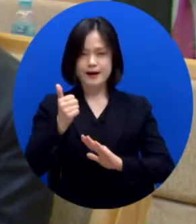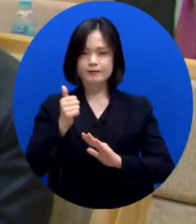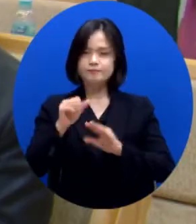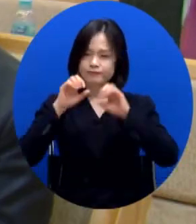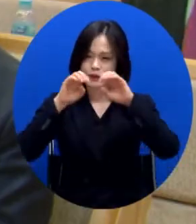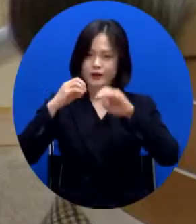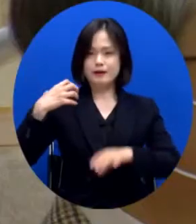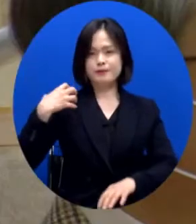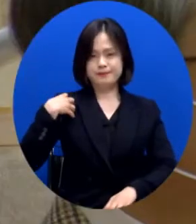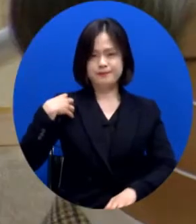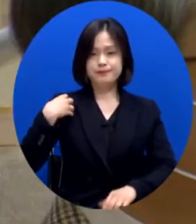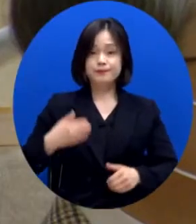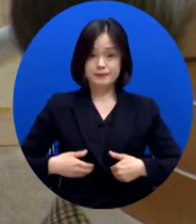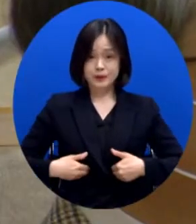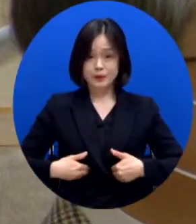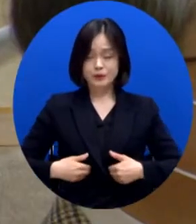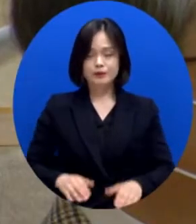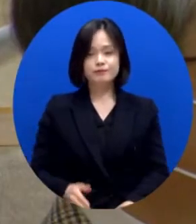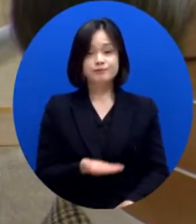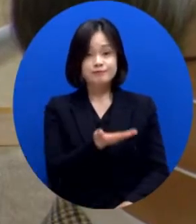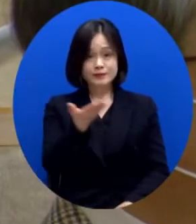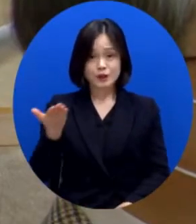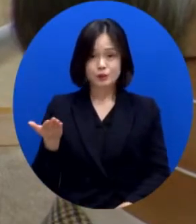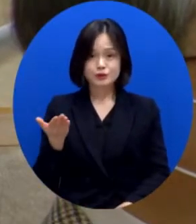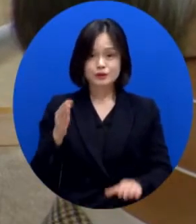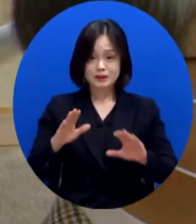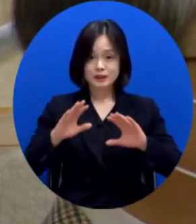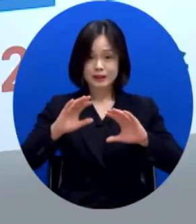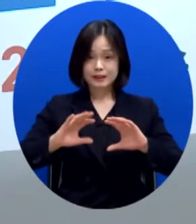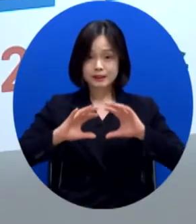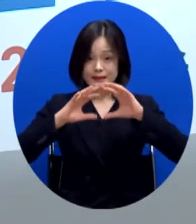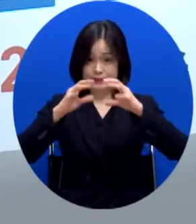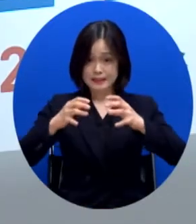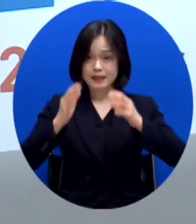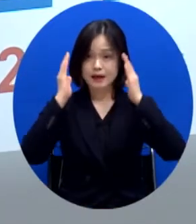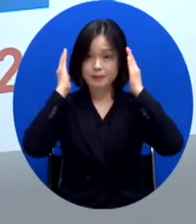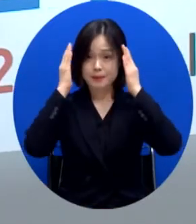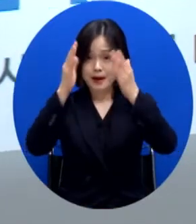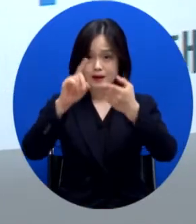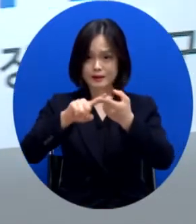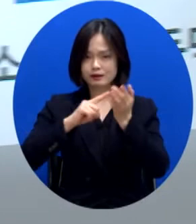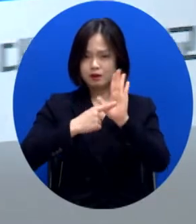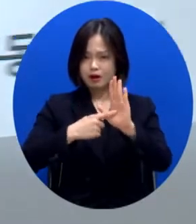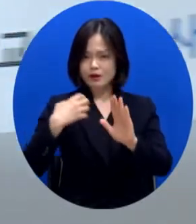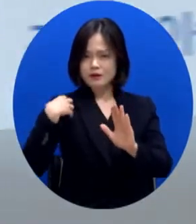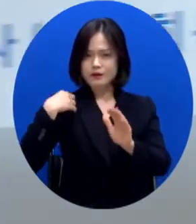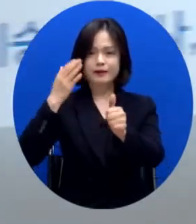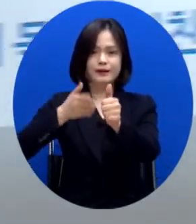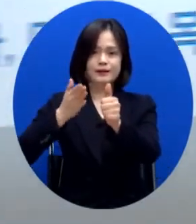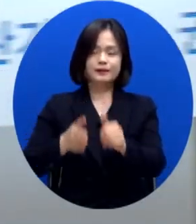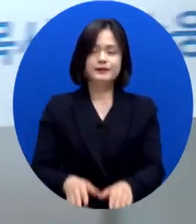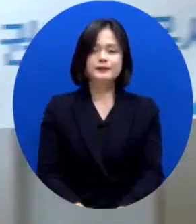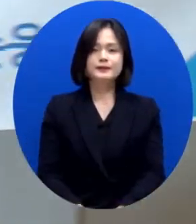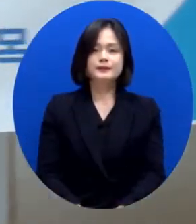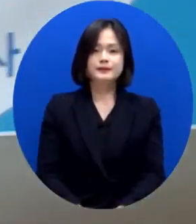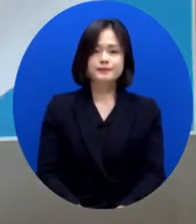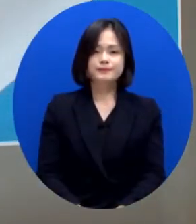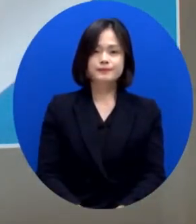대구 교직자 협의회가 이 시대의 가야할 방향을 제시하는 메신저 가 되게 소망한다 고 강조했습니다